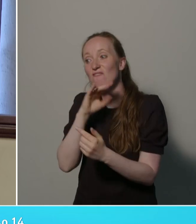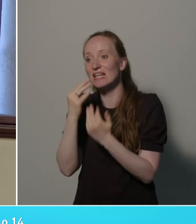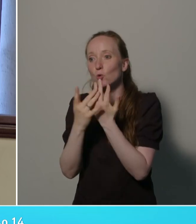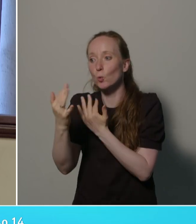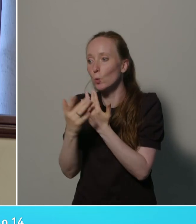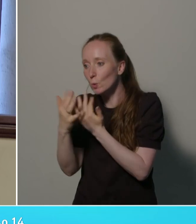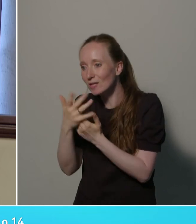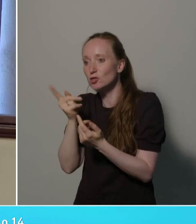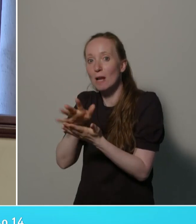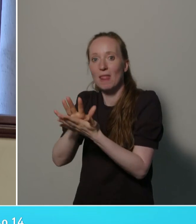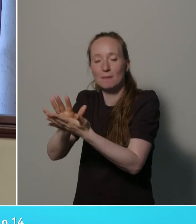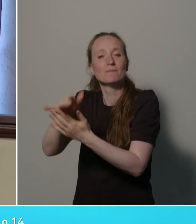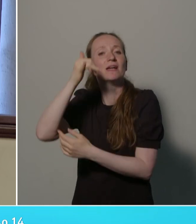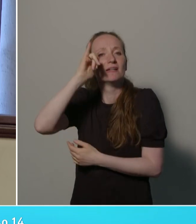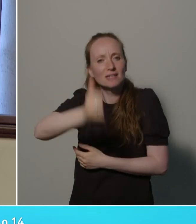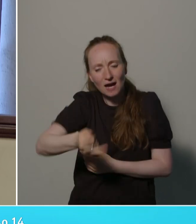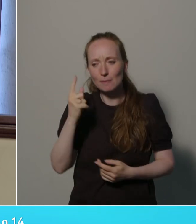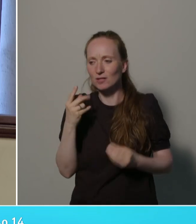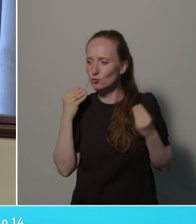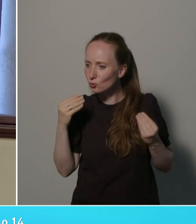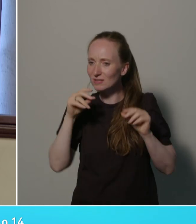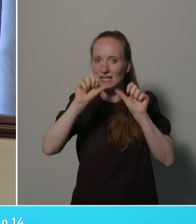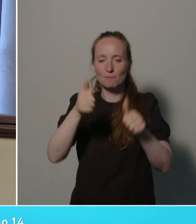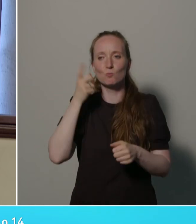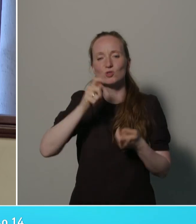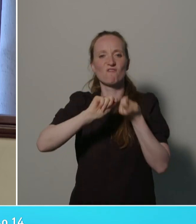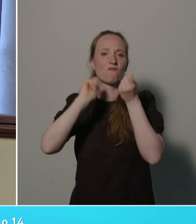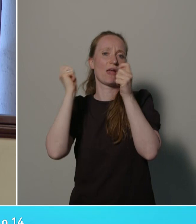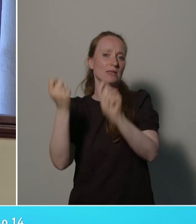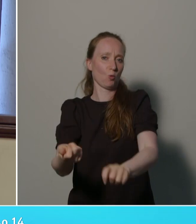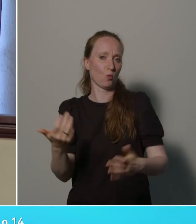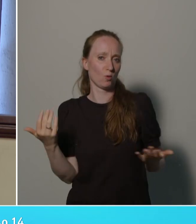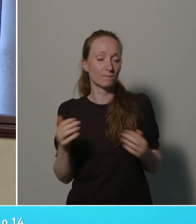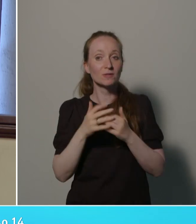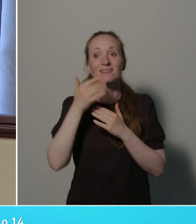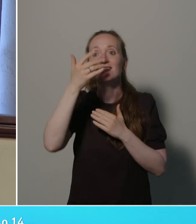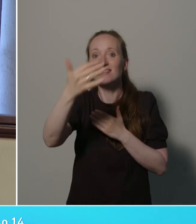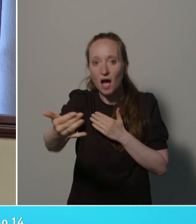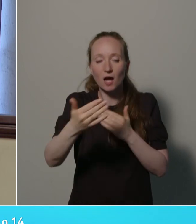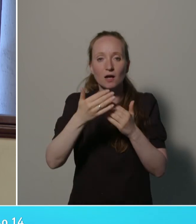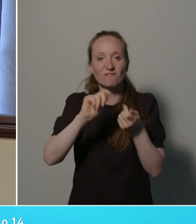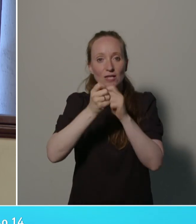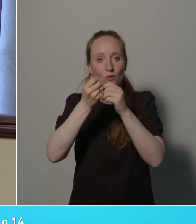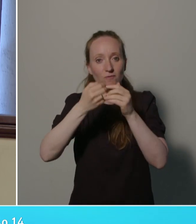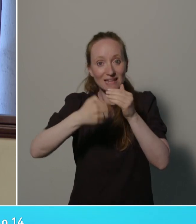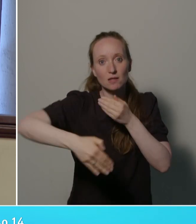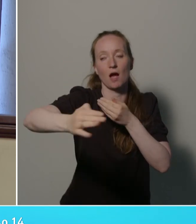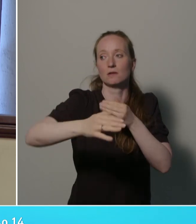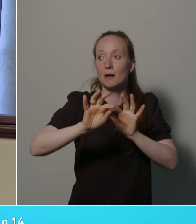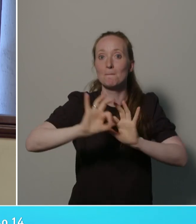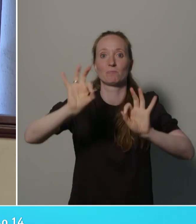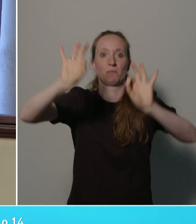sondern unsere auch. Aber im Leben ist das nun mal so, dass es Veränderungen geben muss, um es hinterher besser oder für die Menschen